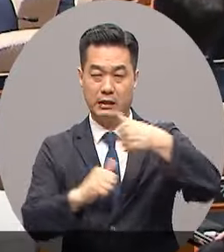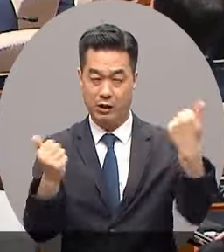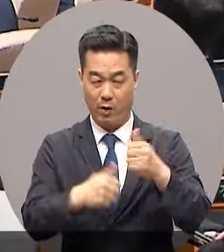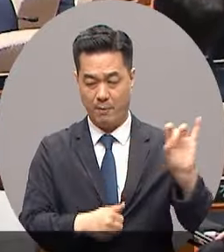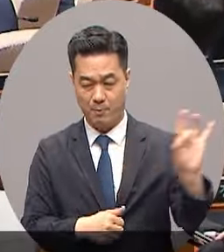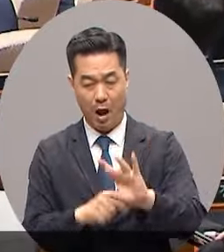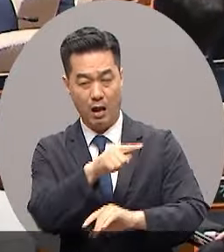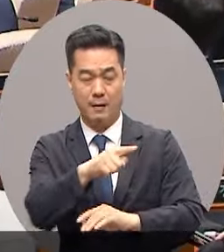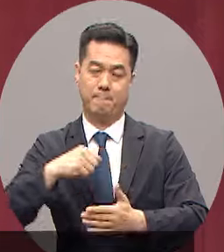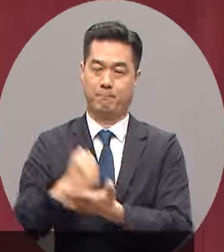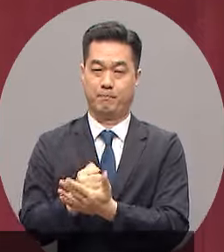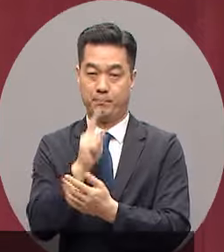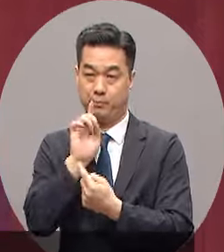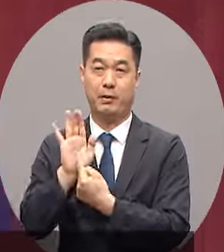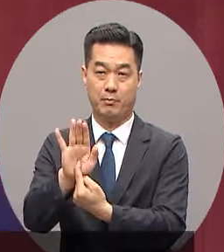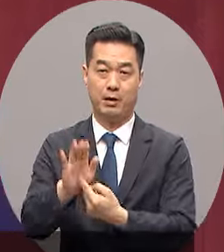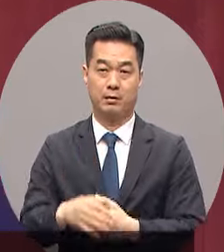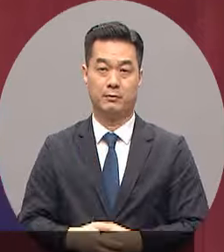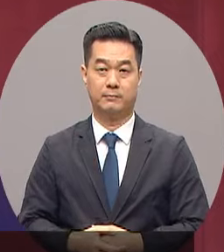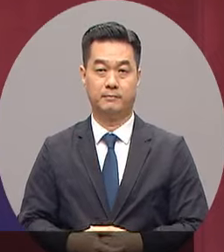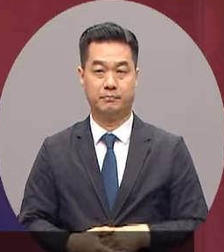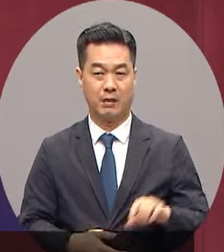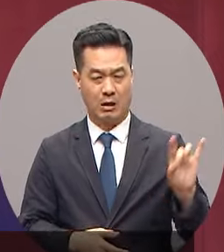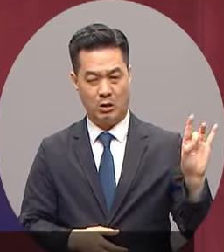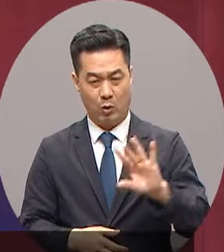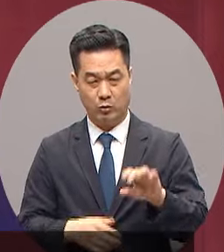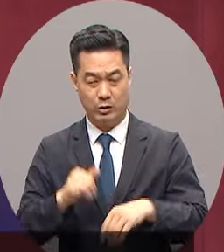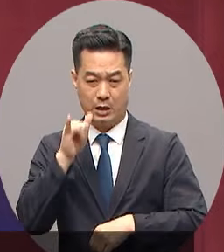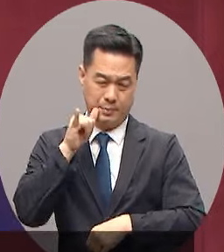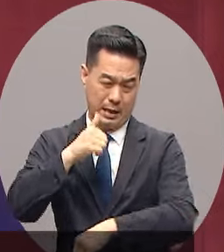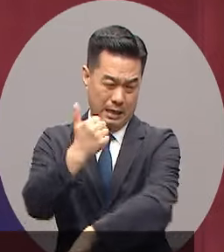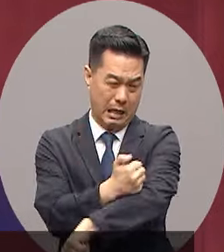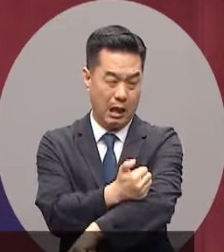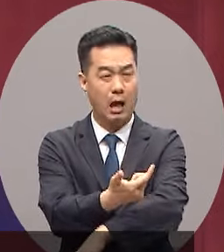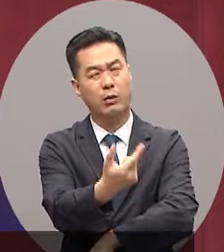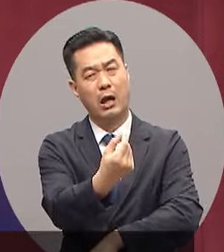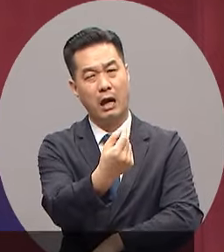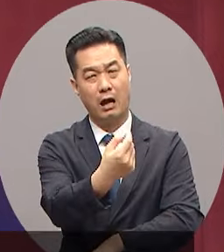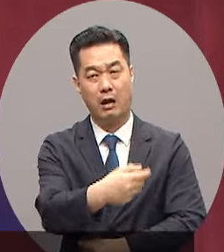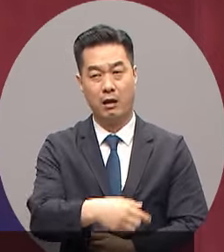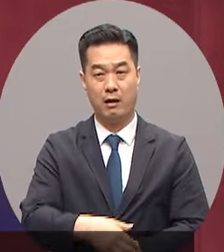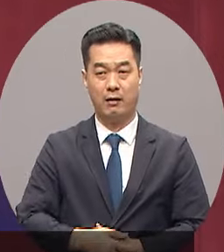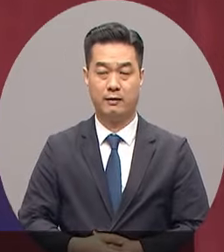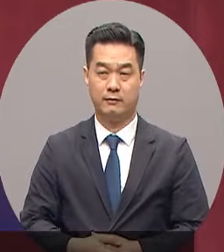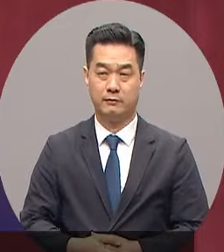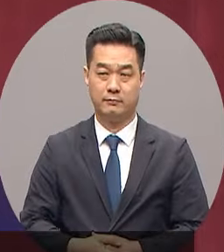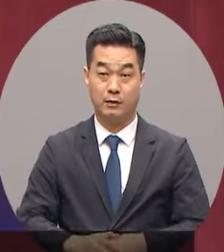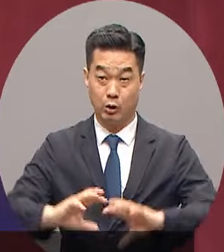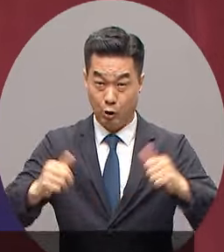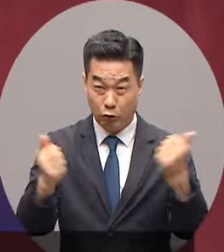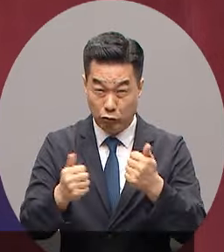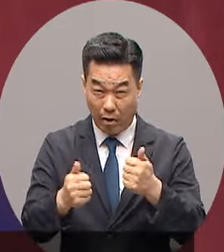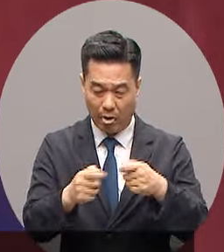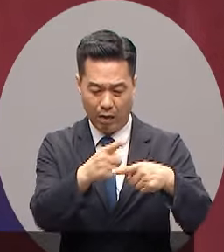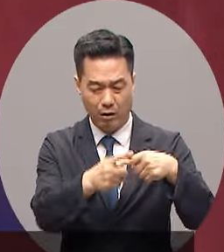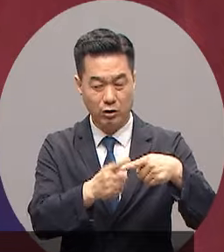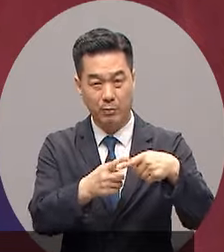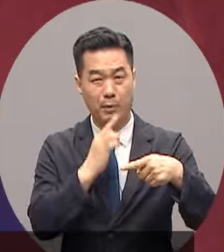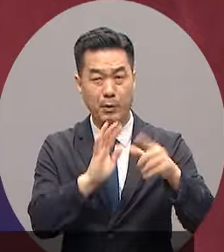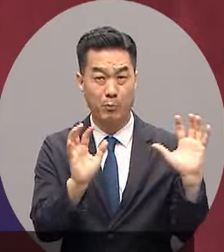강하게 비판했습니다. 독주의 마약을 맞은 것 같습니다. 반쪽 국회 하루